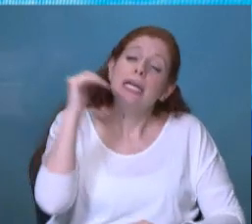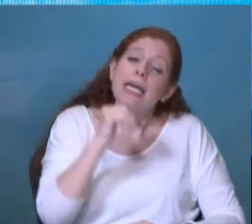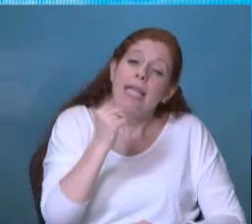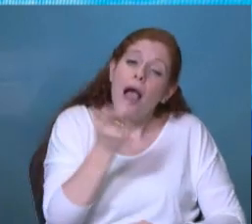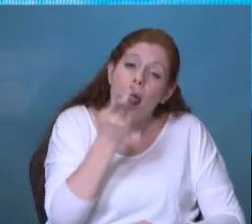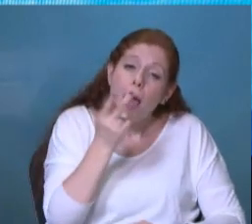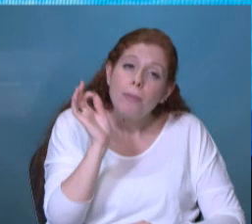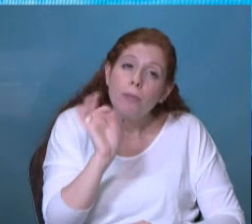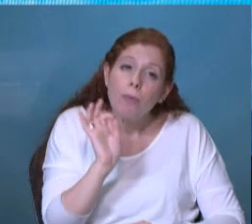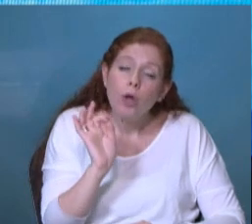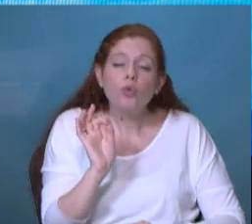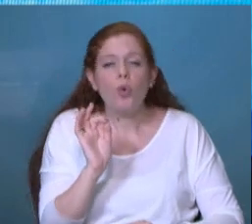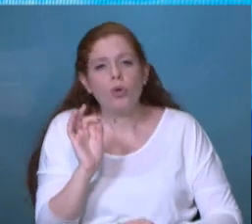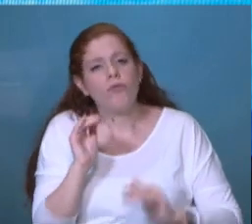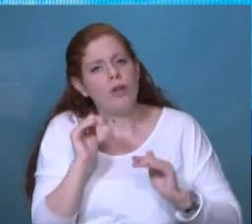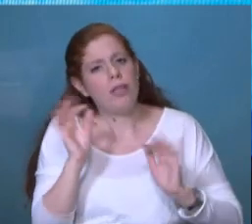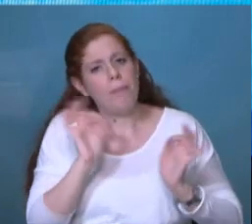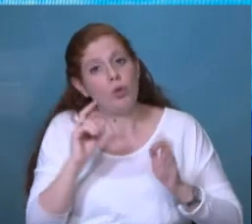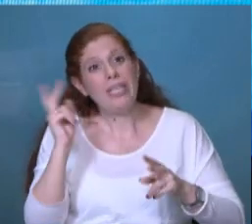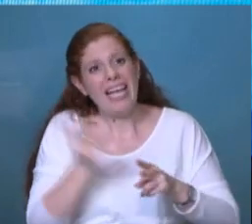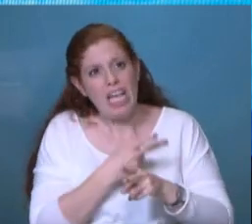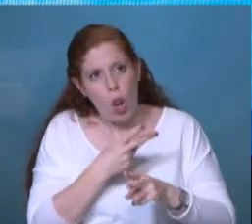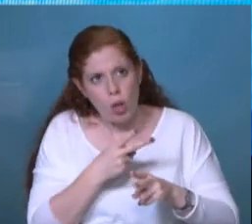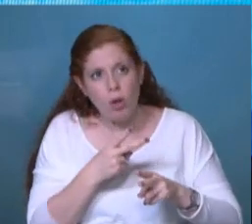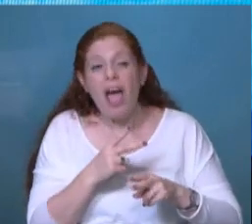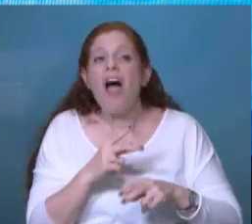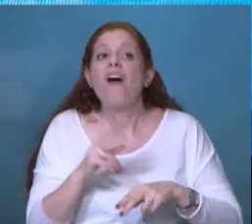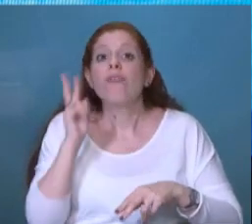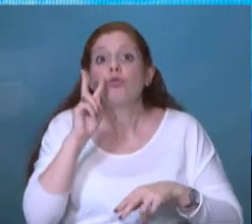בטמפרטורות, מוביל אותנו לטמפרטורות רגילות לעונה, ואז בשישי